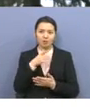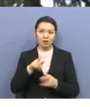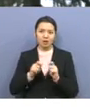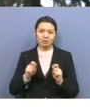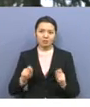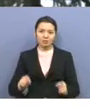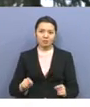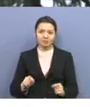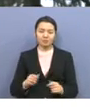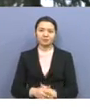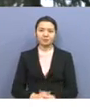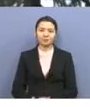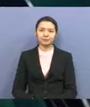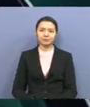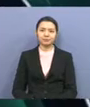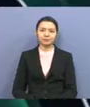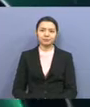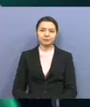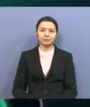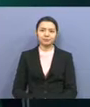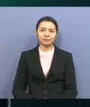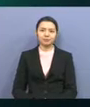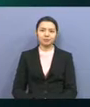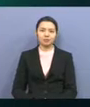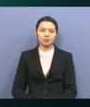Ердігүл Дәдібас қызы сәлден соң баяндайтын боламын.